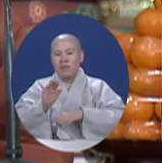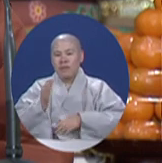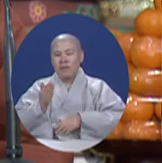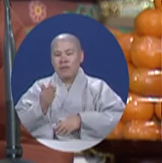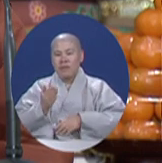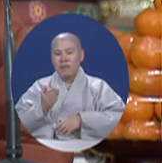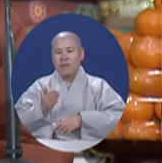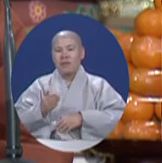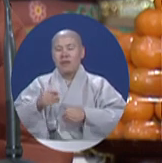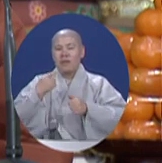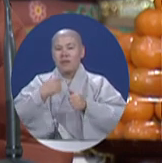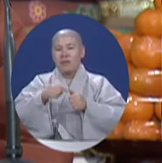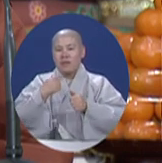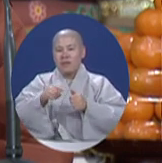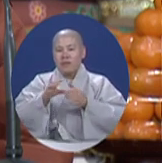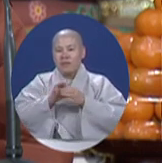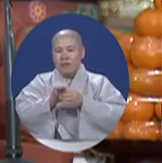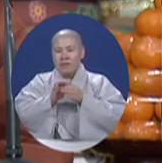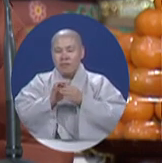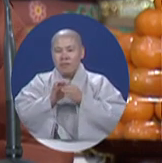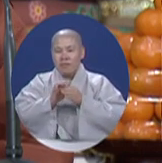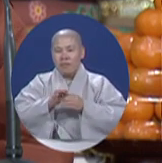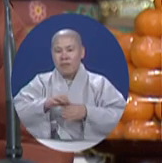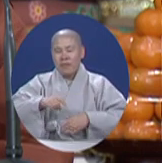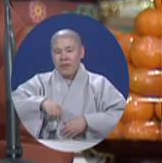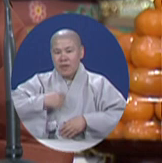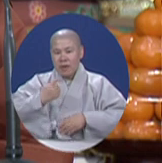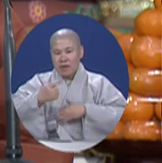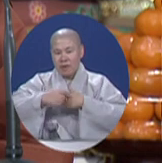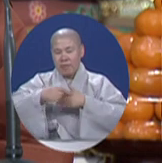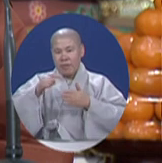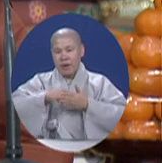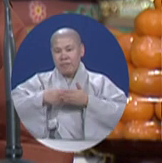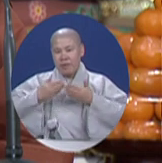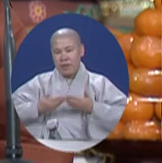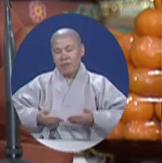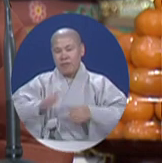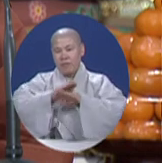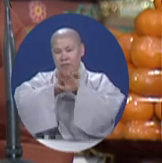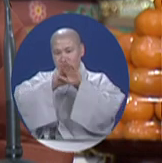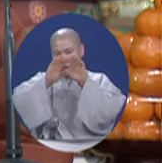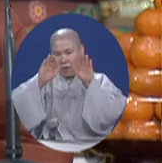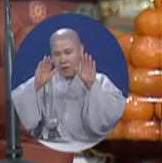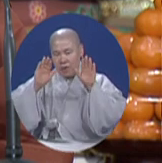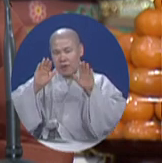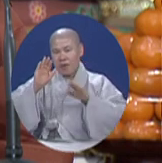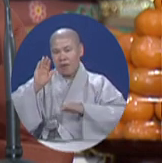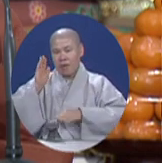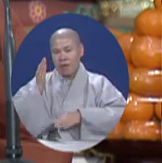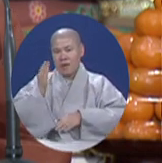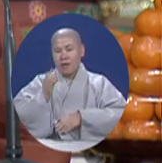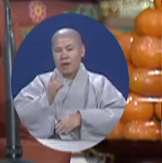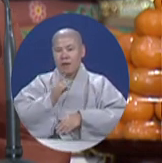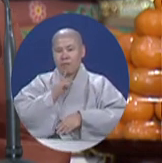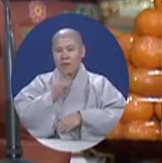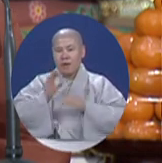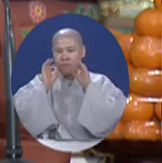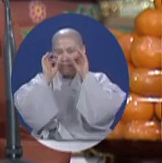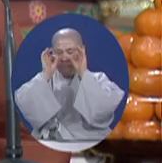그러면 그런 가르침을 통해서 자기 마음이 쉬어지고 밝아져야 그걸